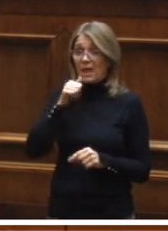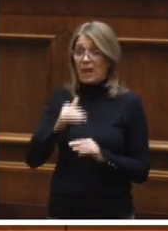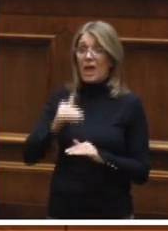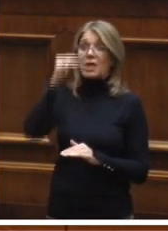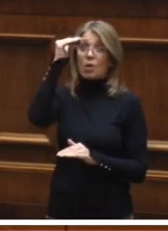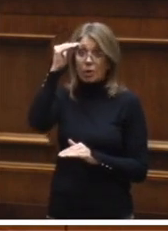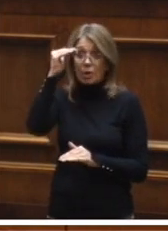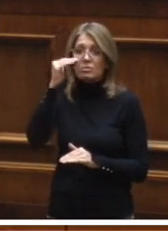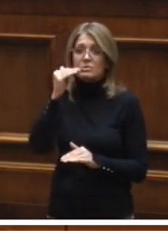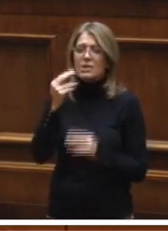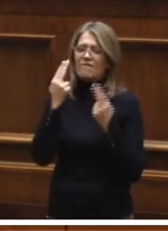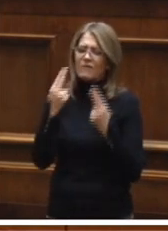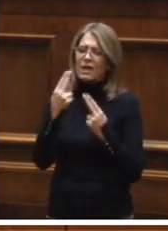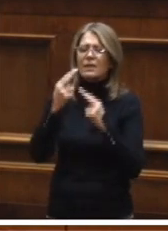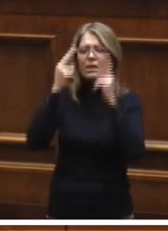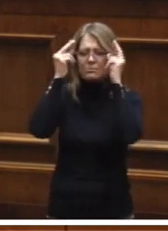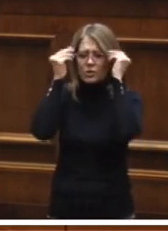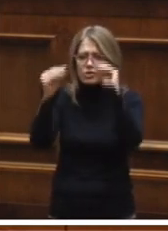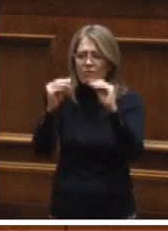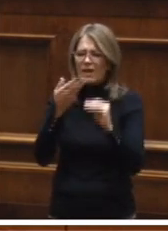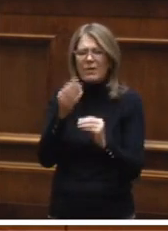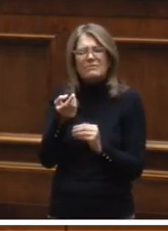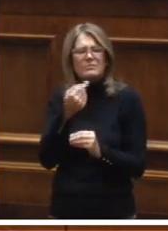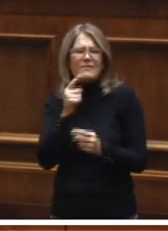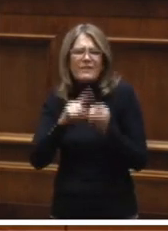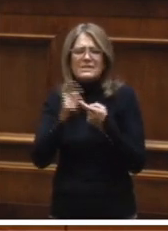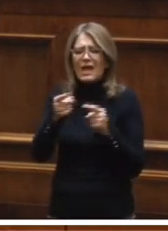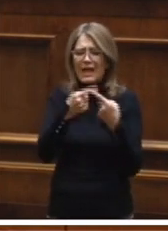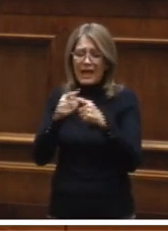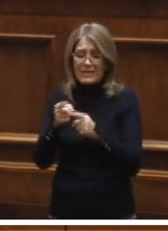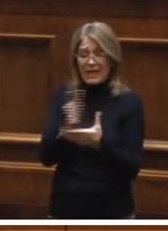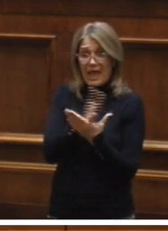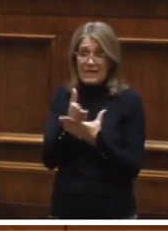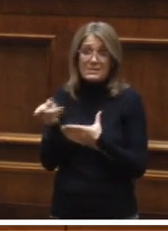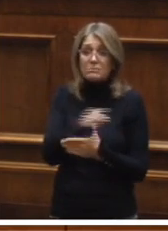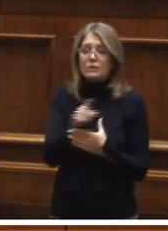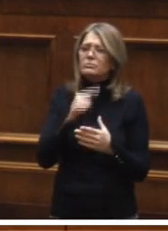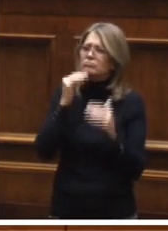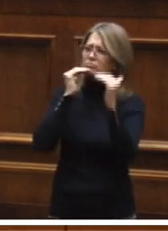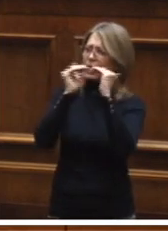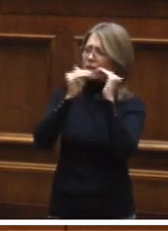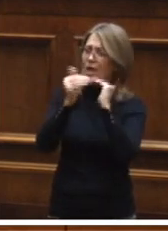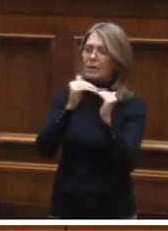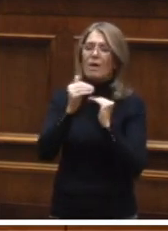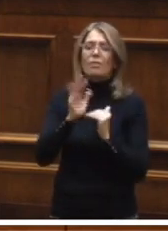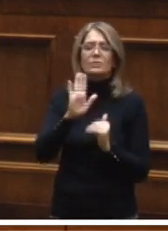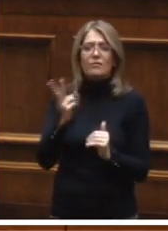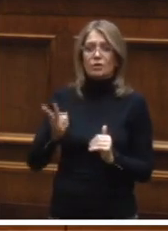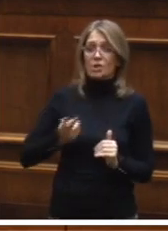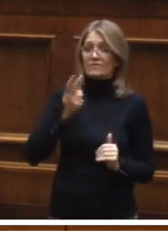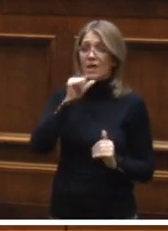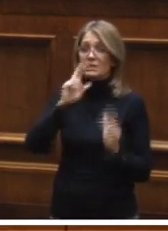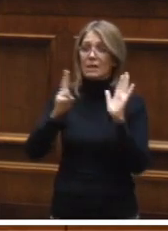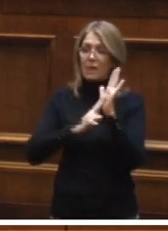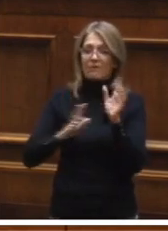vrijedni poštovanja i da su bez obzira na razlike koje među njima postoje, jednaki u dostojanstvu i pravima, odnosno svi